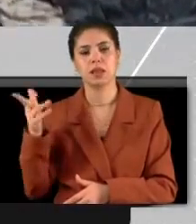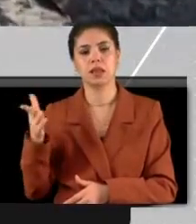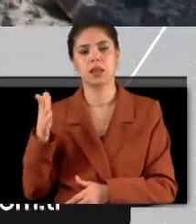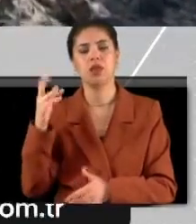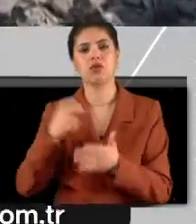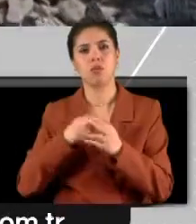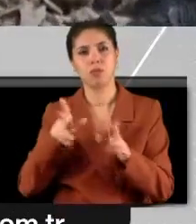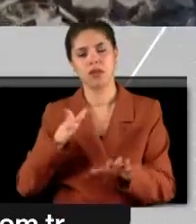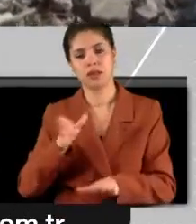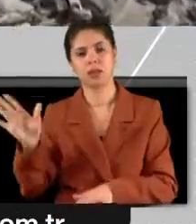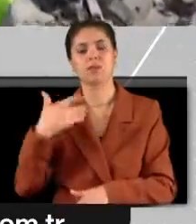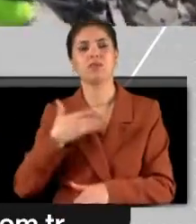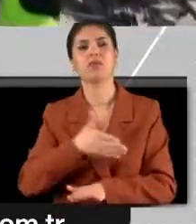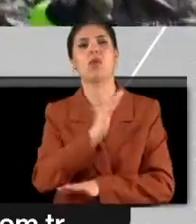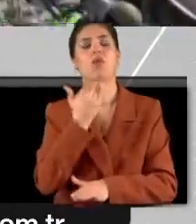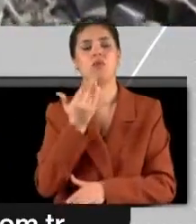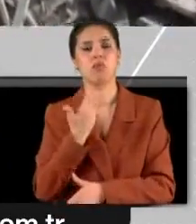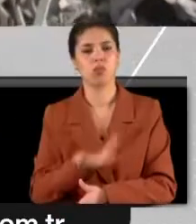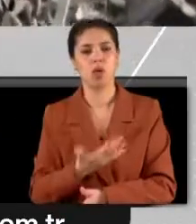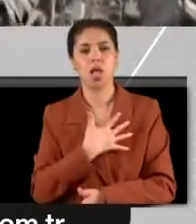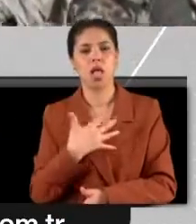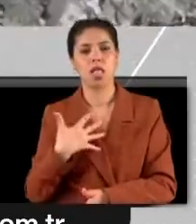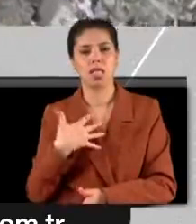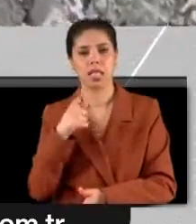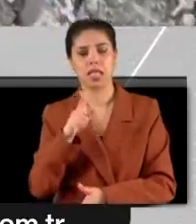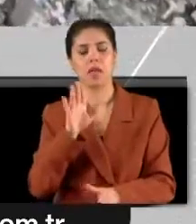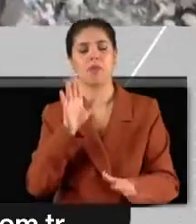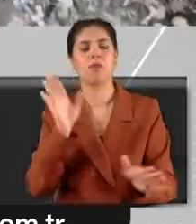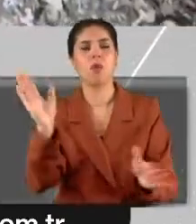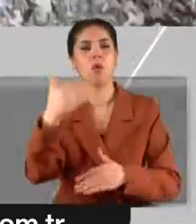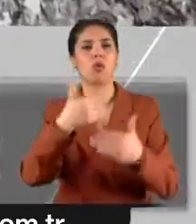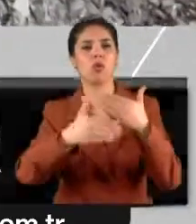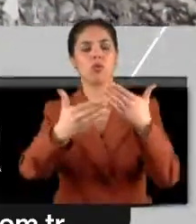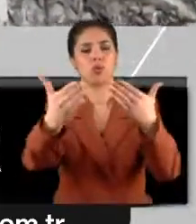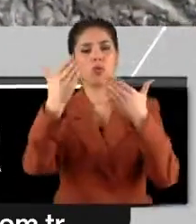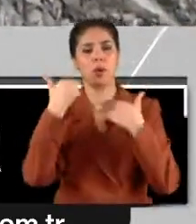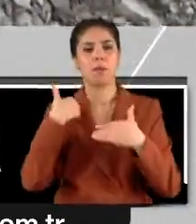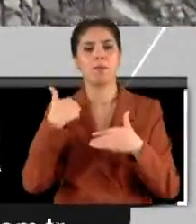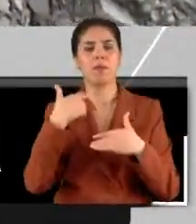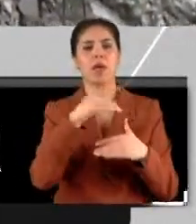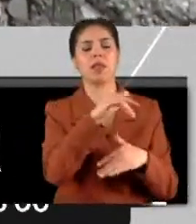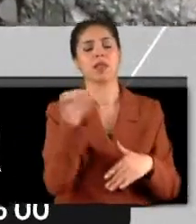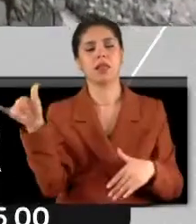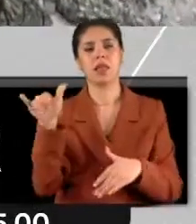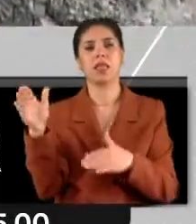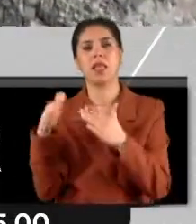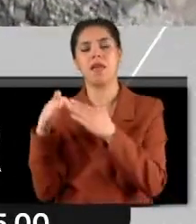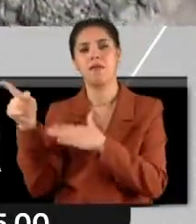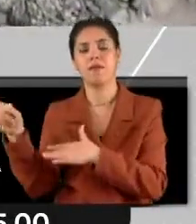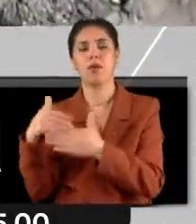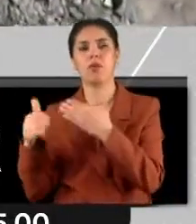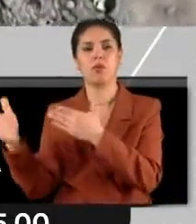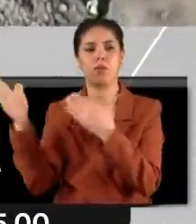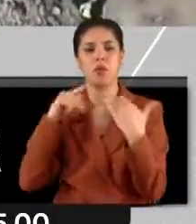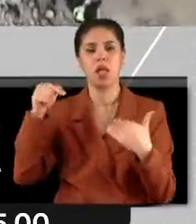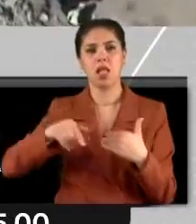kırmış çıkmışlar. Biz çıkamadık. Annemin üzerine odanın duvarı çöktü. Benim üzerime yan dairenin duvarı. Aşağı